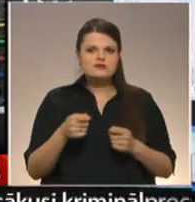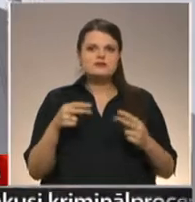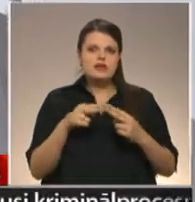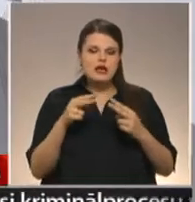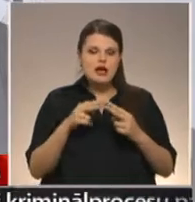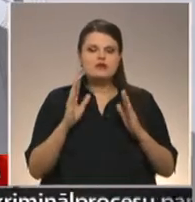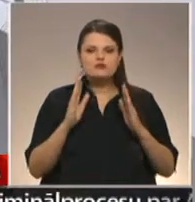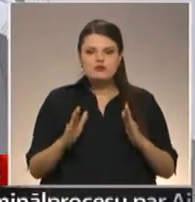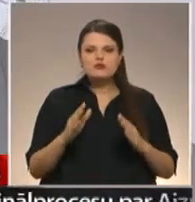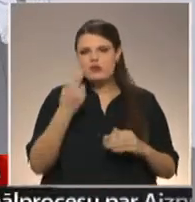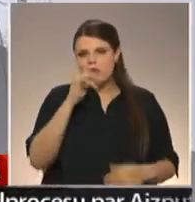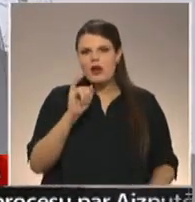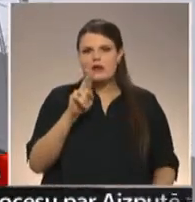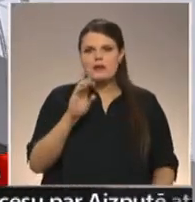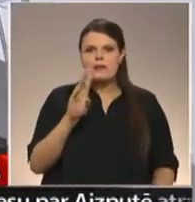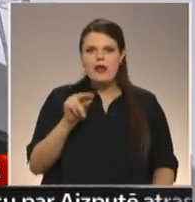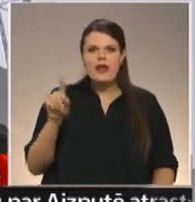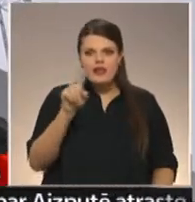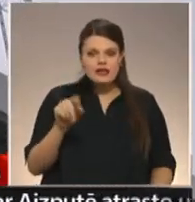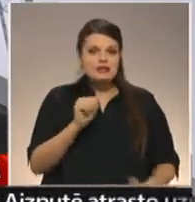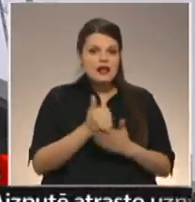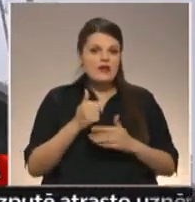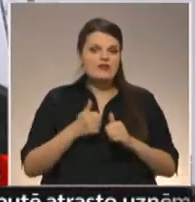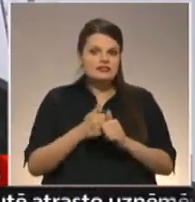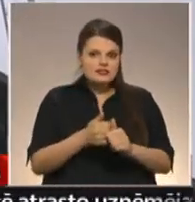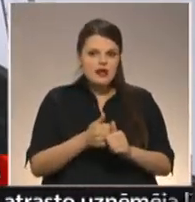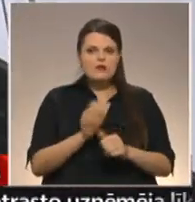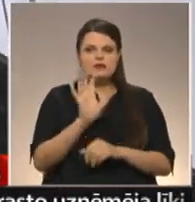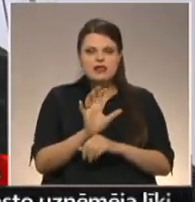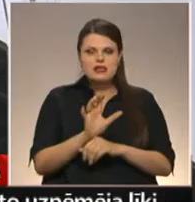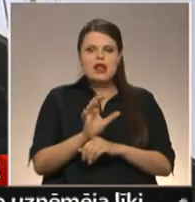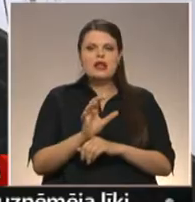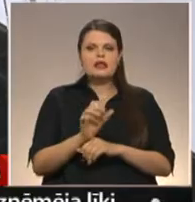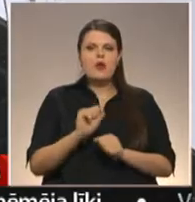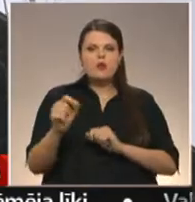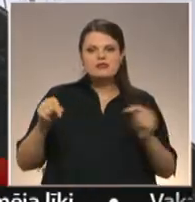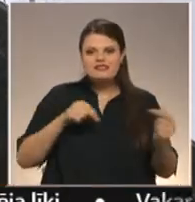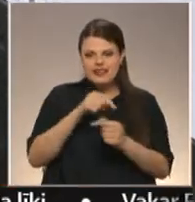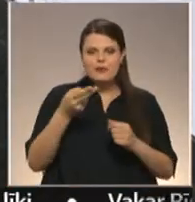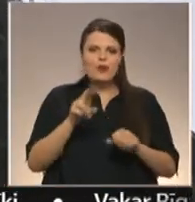Zemes stacijas Irbenē. Pavadoņa galvenais uzdevums būs sekot kuģa kustībai un drošībai. Artur Sāņš, Inžodziņš, Kurzemes televīzija.